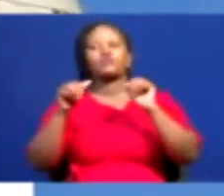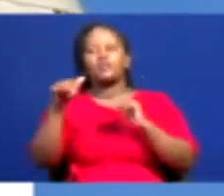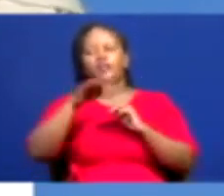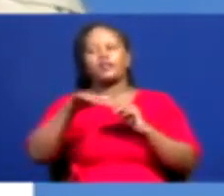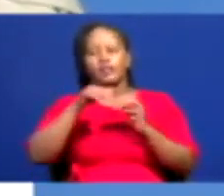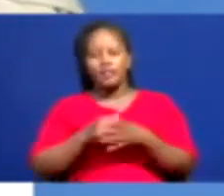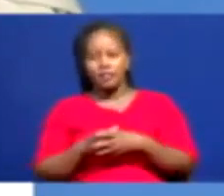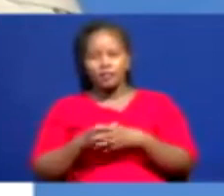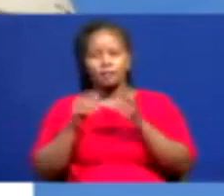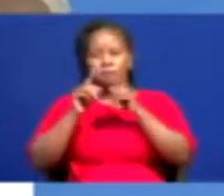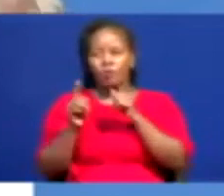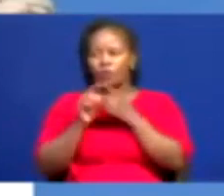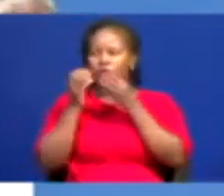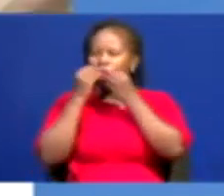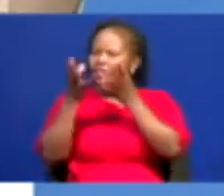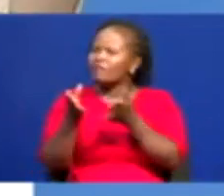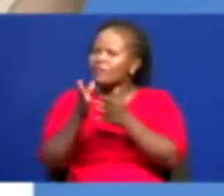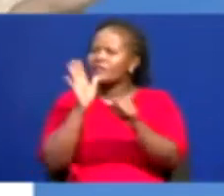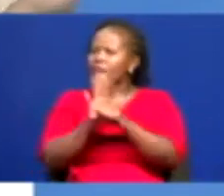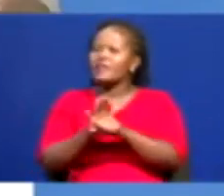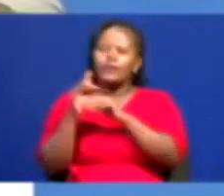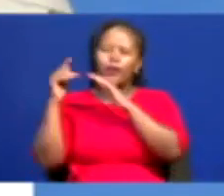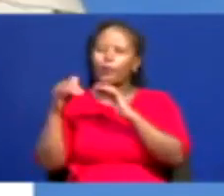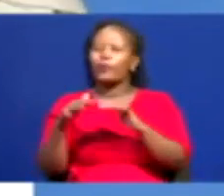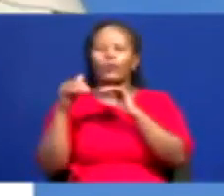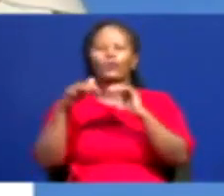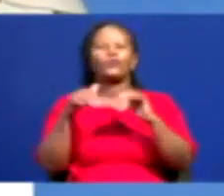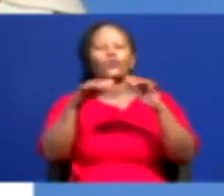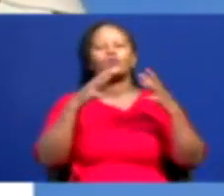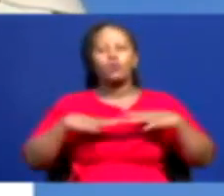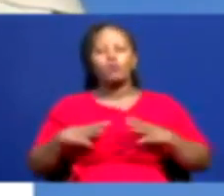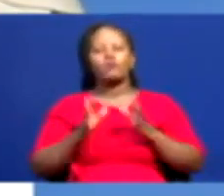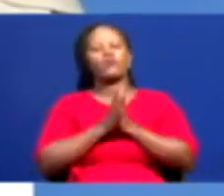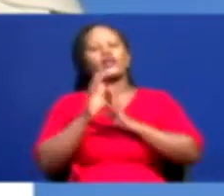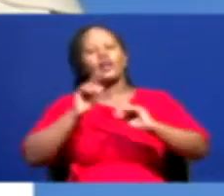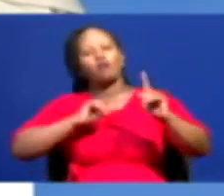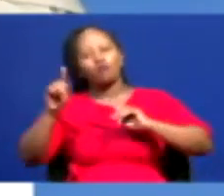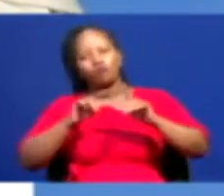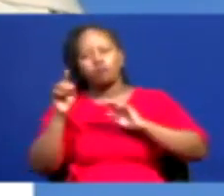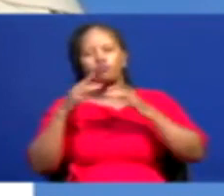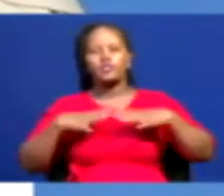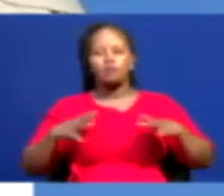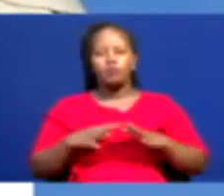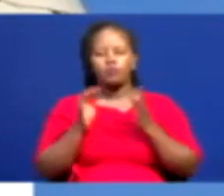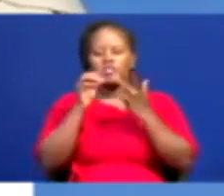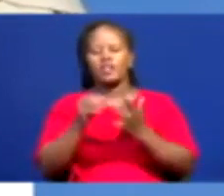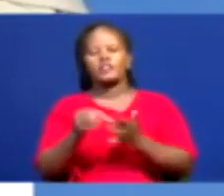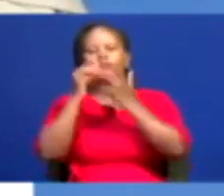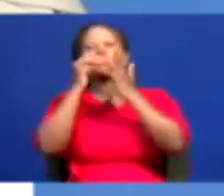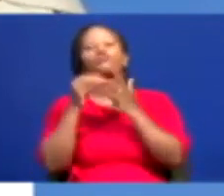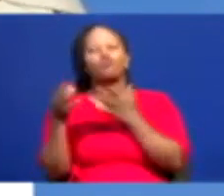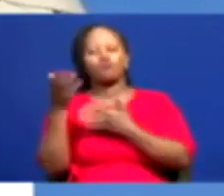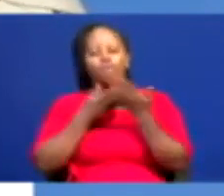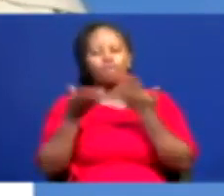China, likileta kufurika kwa wenyeji na watalii kwa mchanganyiko wake wa kipekee wa dini